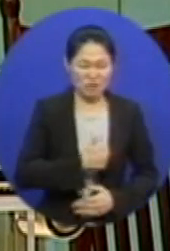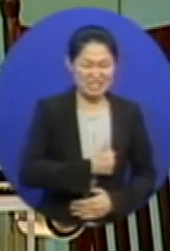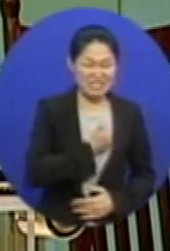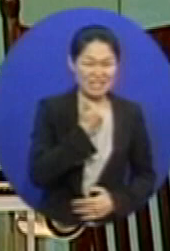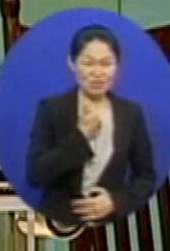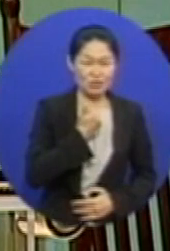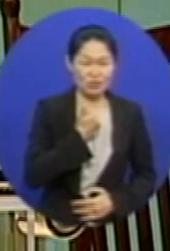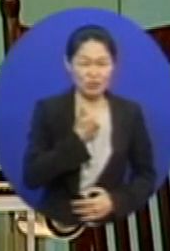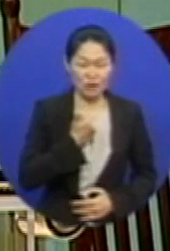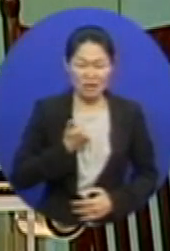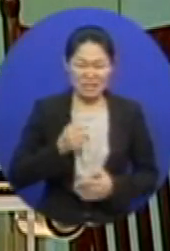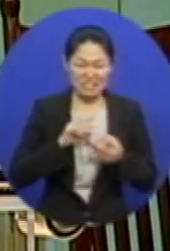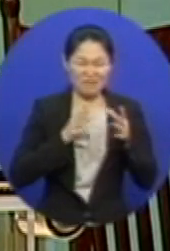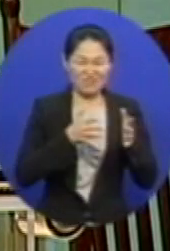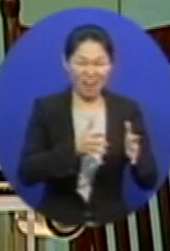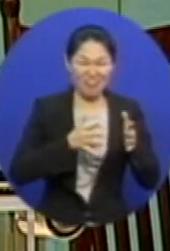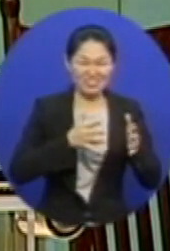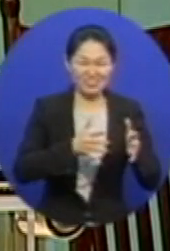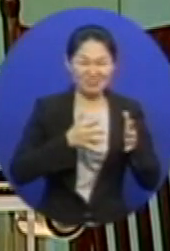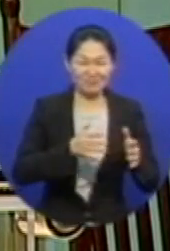그리고 떠들고